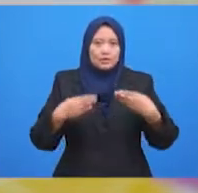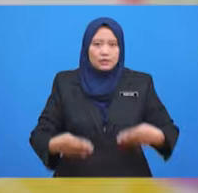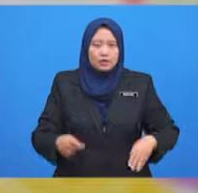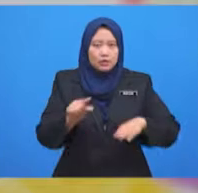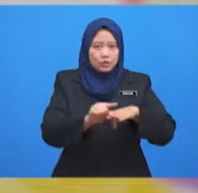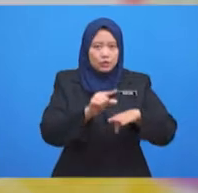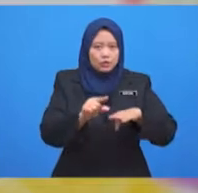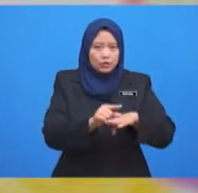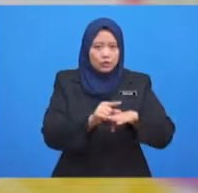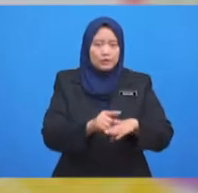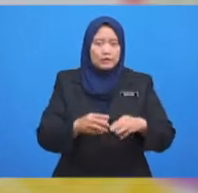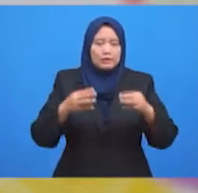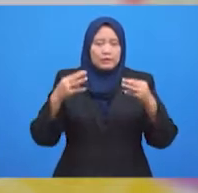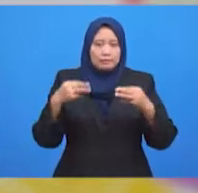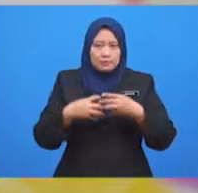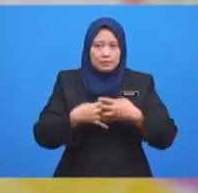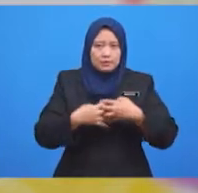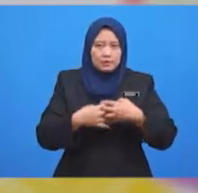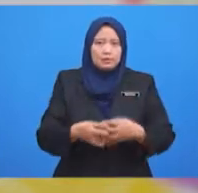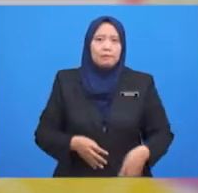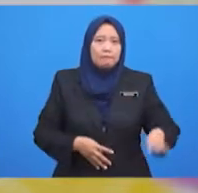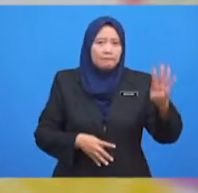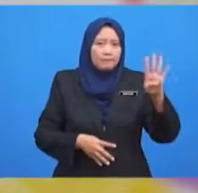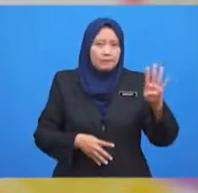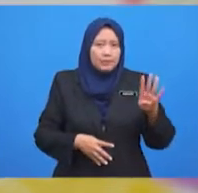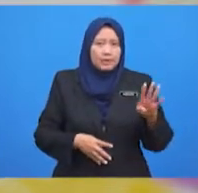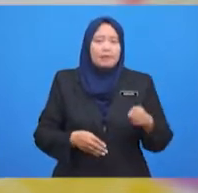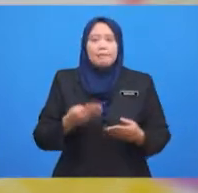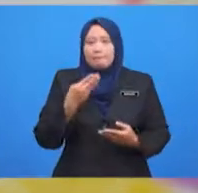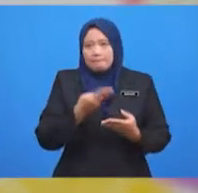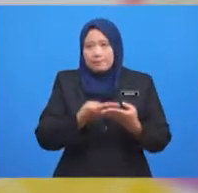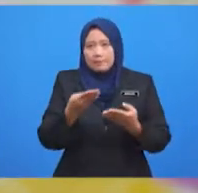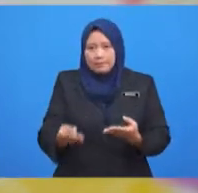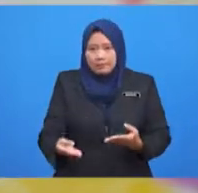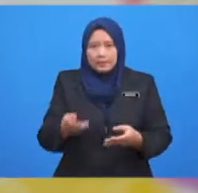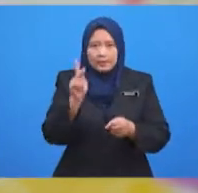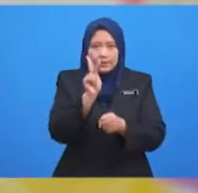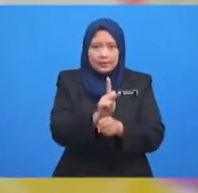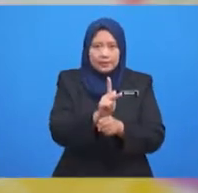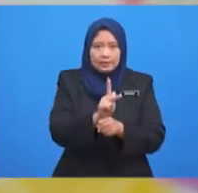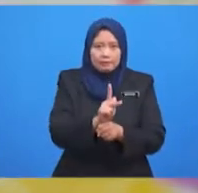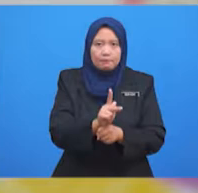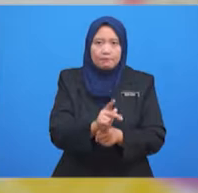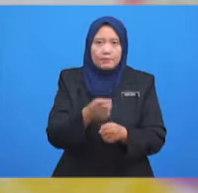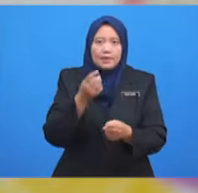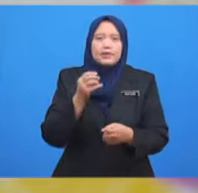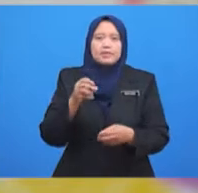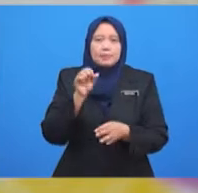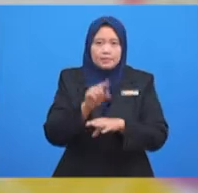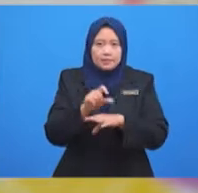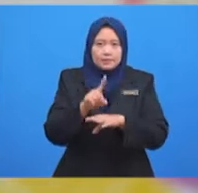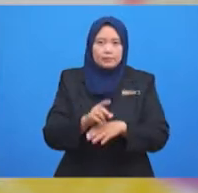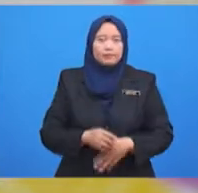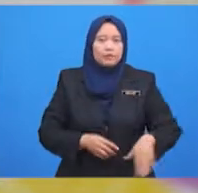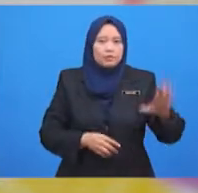4. Memberikan khidmat nasihat penjagaan selepas rawatan. 5. Bersihkan aksesori